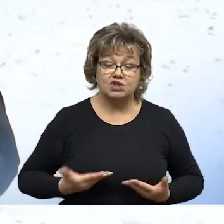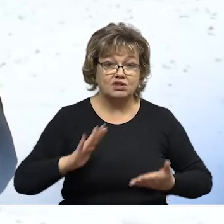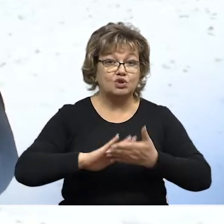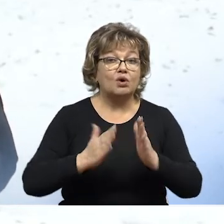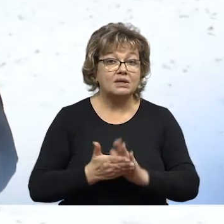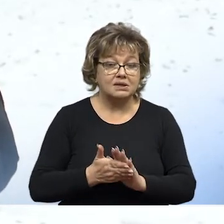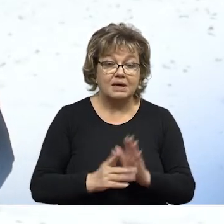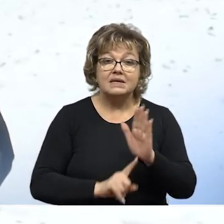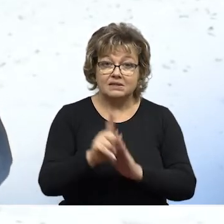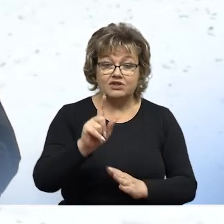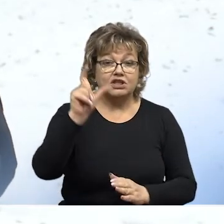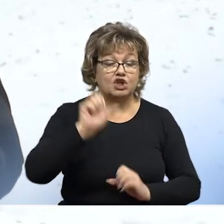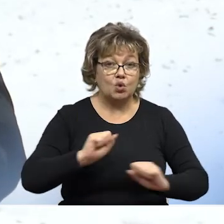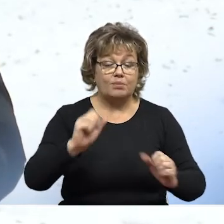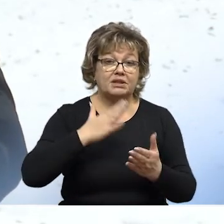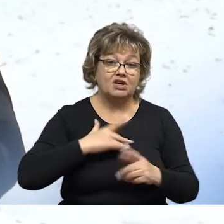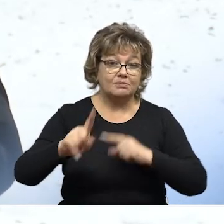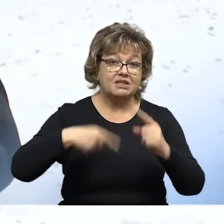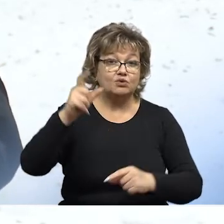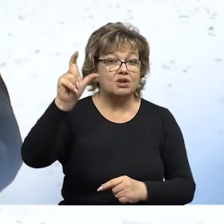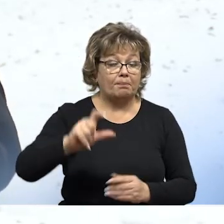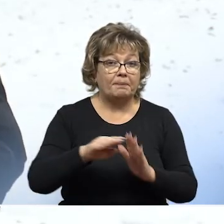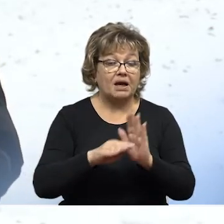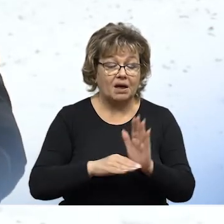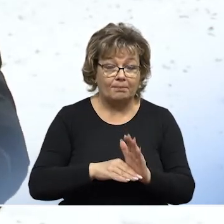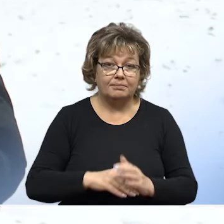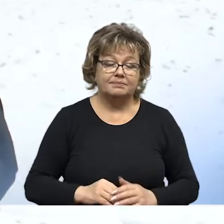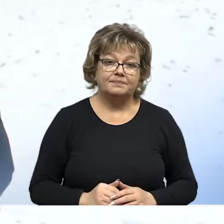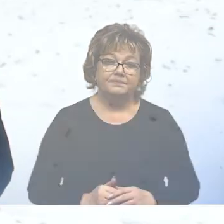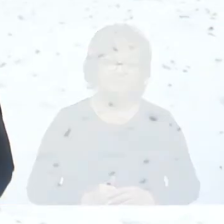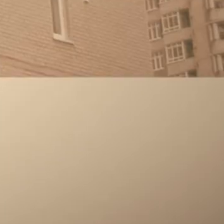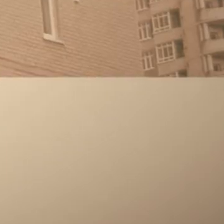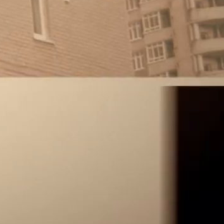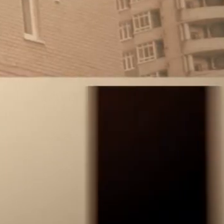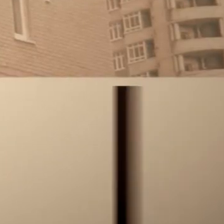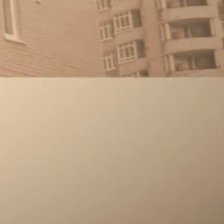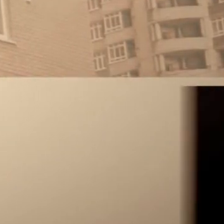о своих сложных жизненных ситуациях и становитесь героями наших следующих программ. До скорой встречи!